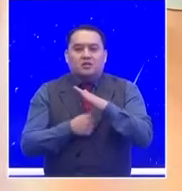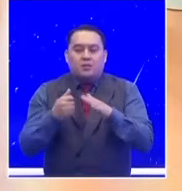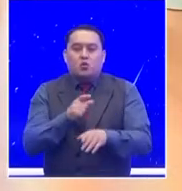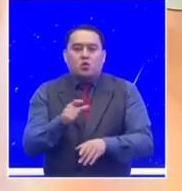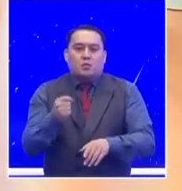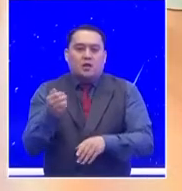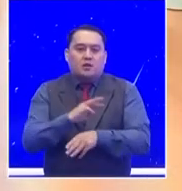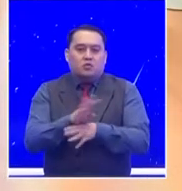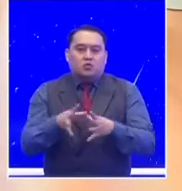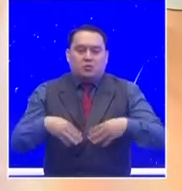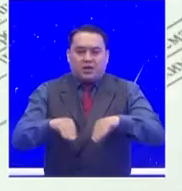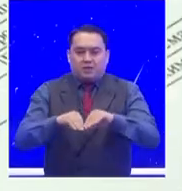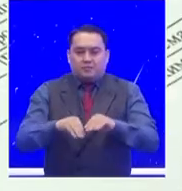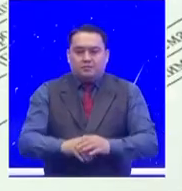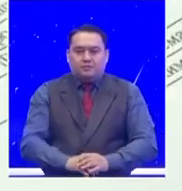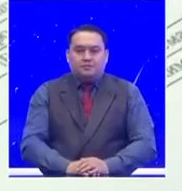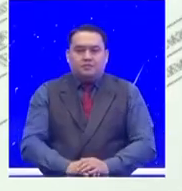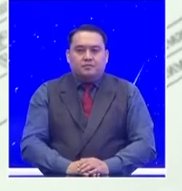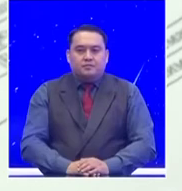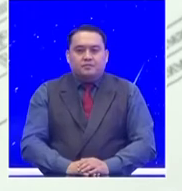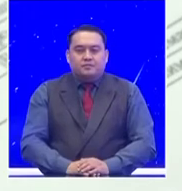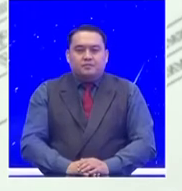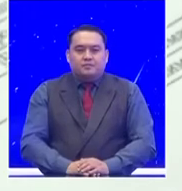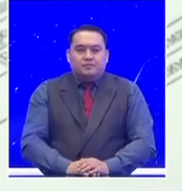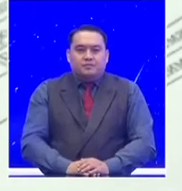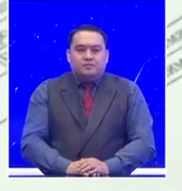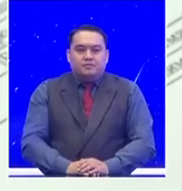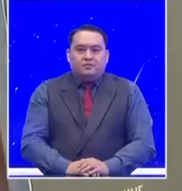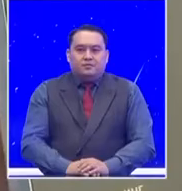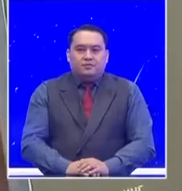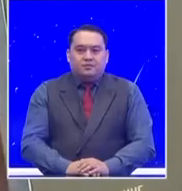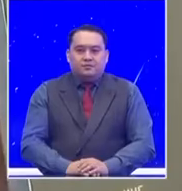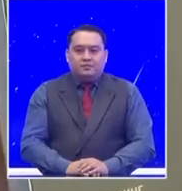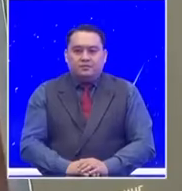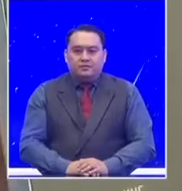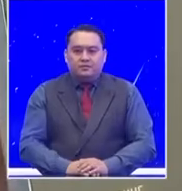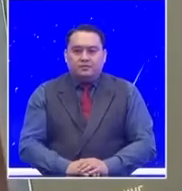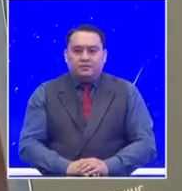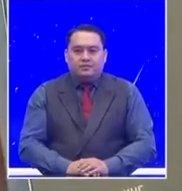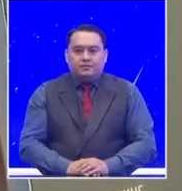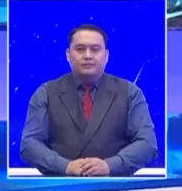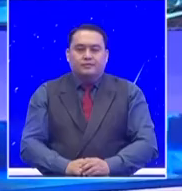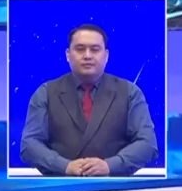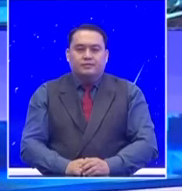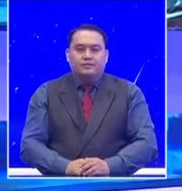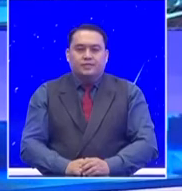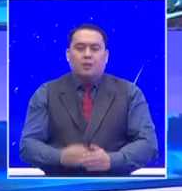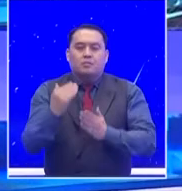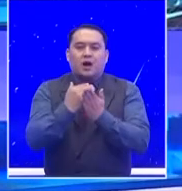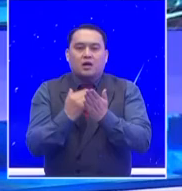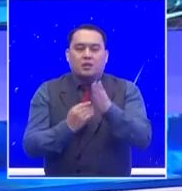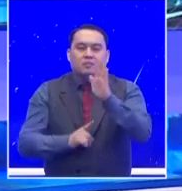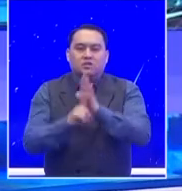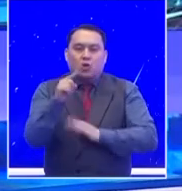из малообеспеченных семей. Евгения Присяжная, Габит Кабдрахманов, Ержан Дюсен, телеканал ЖТСУ. Программа